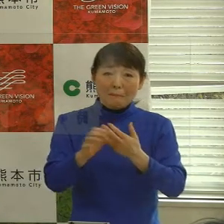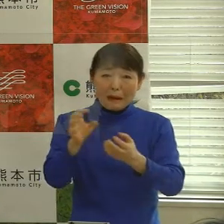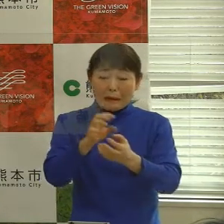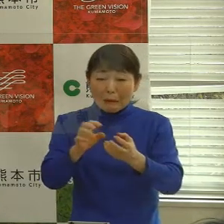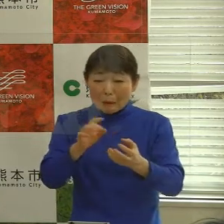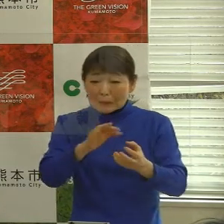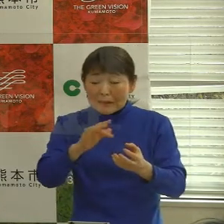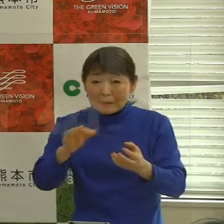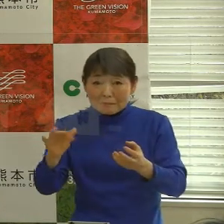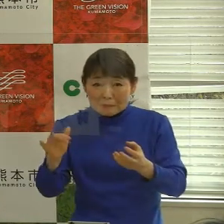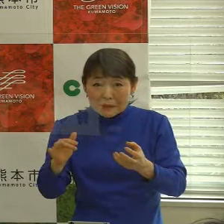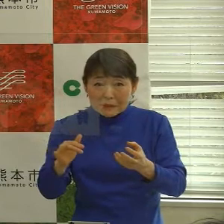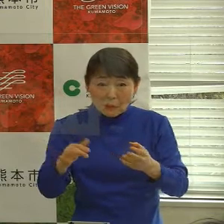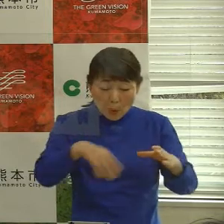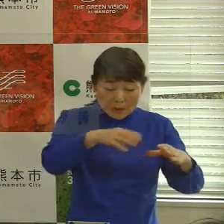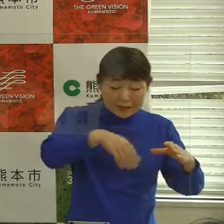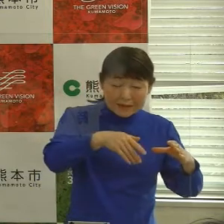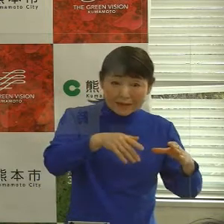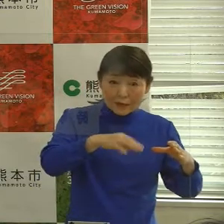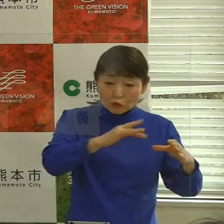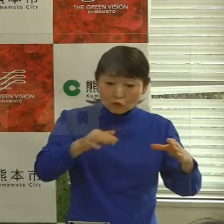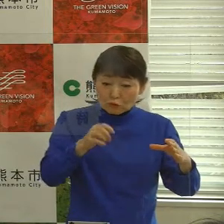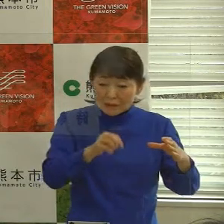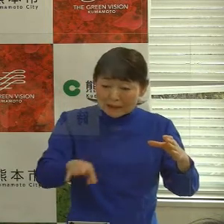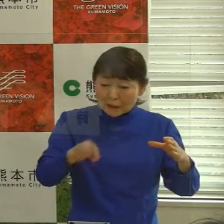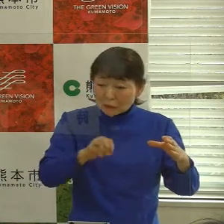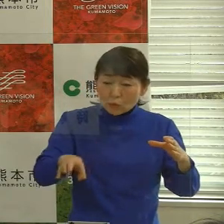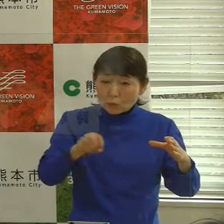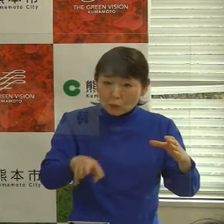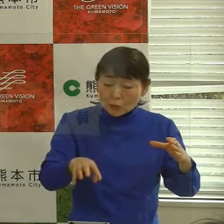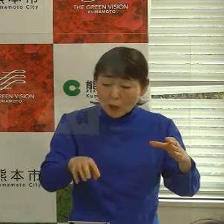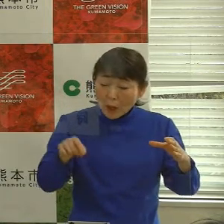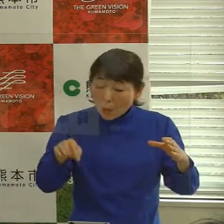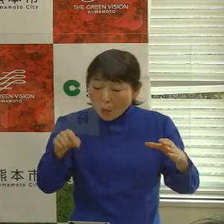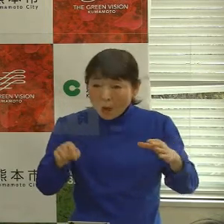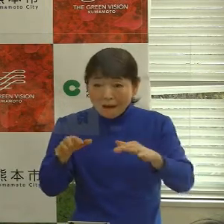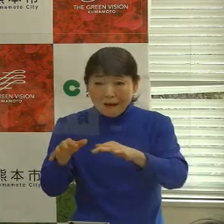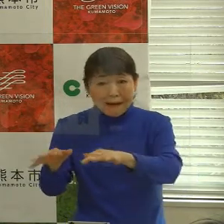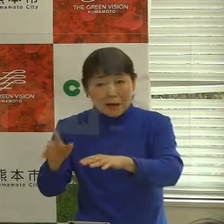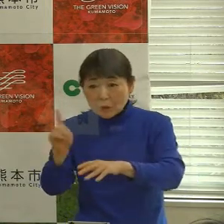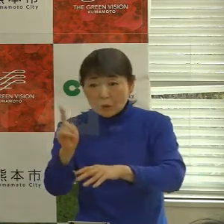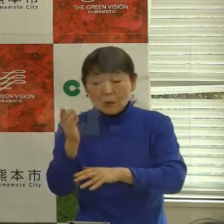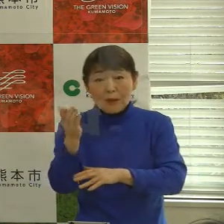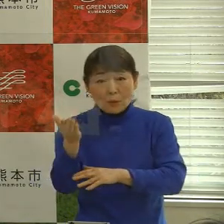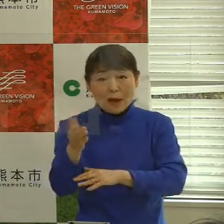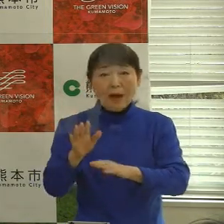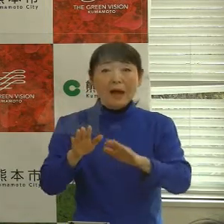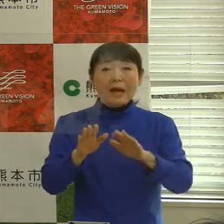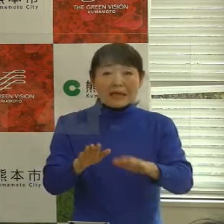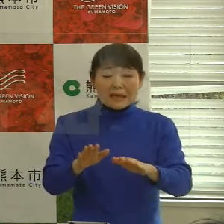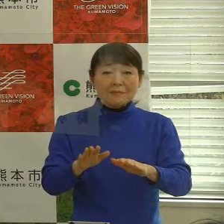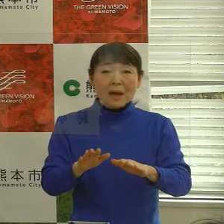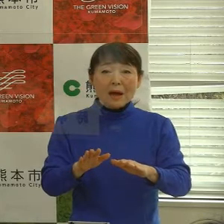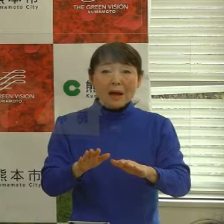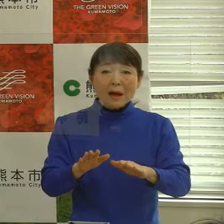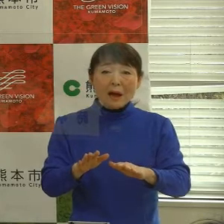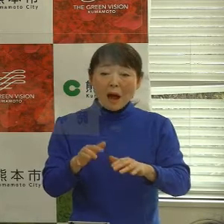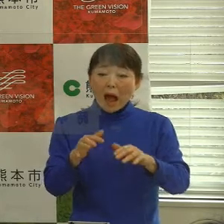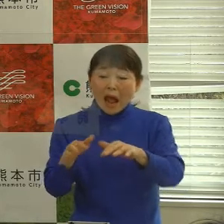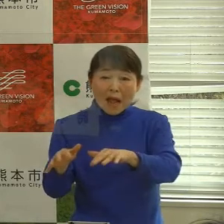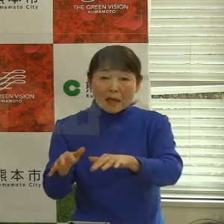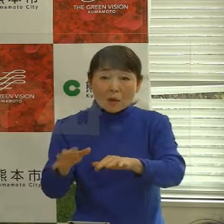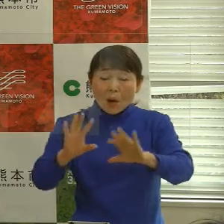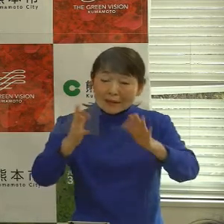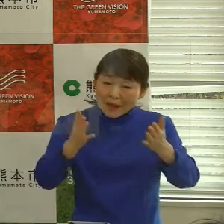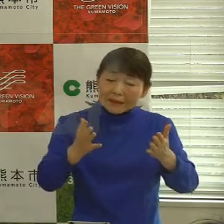いますか、その要は洗濯用水がどのぐらいの影響があったのか、そして今現時点で影響がちゃんとないということが科学